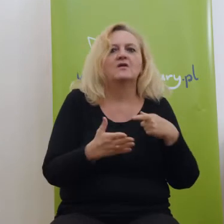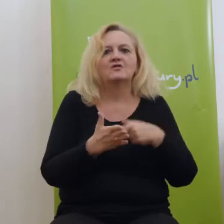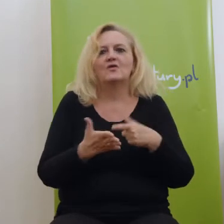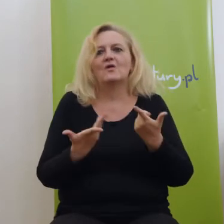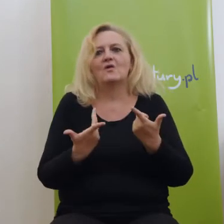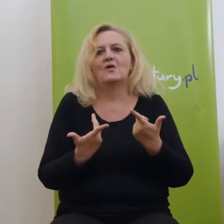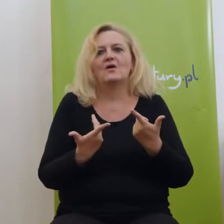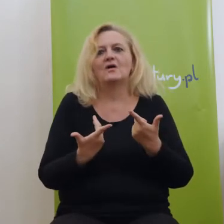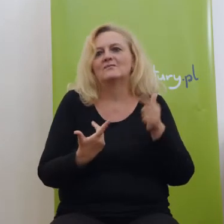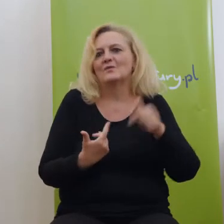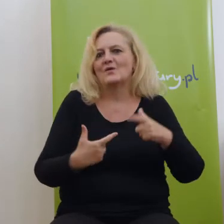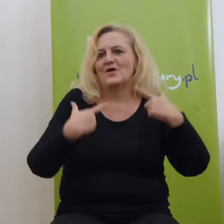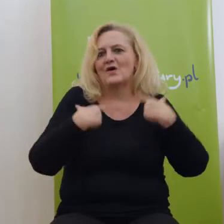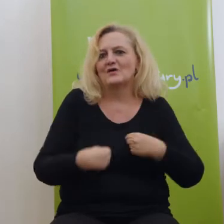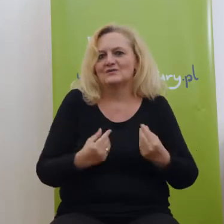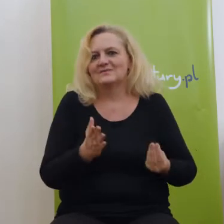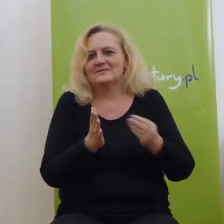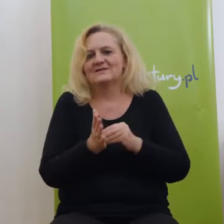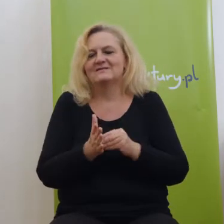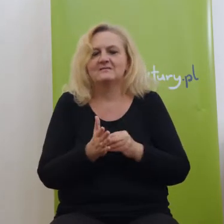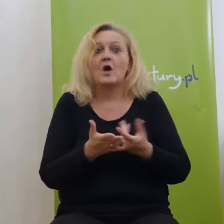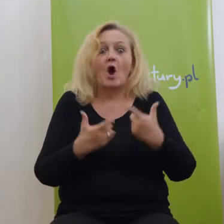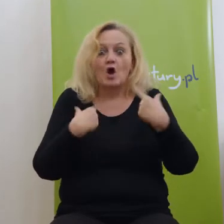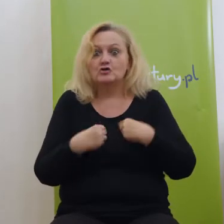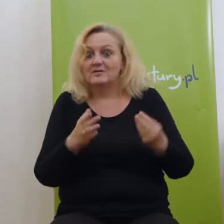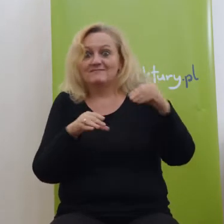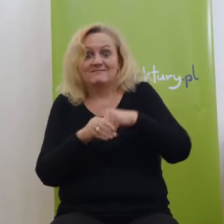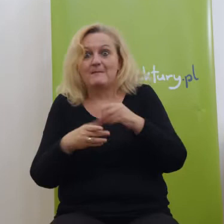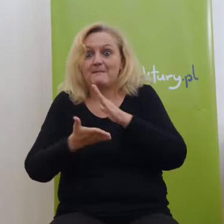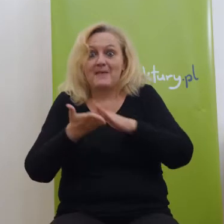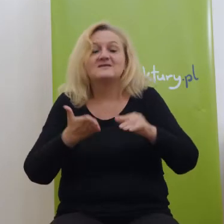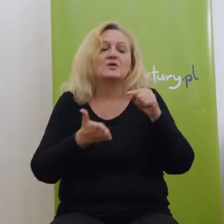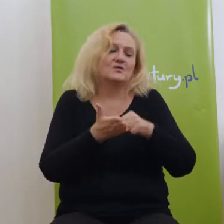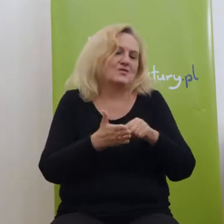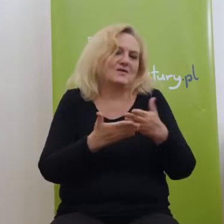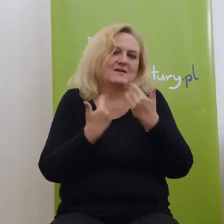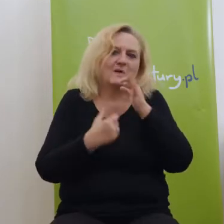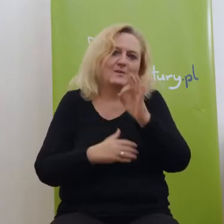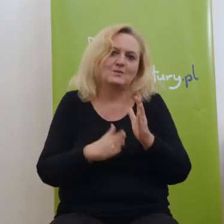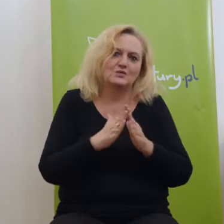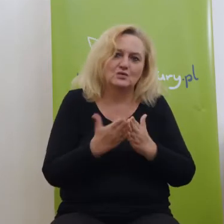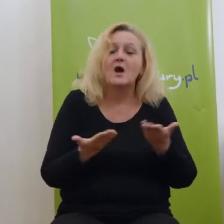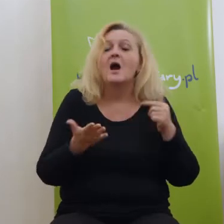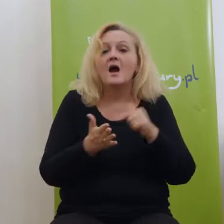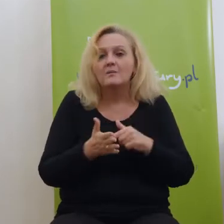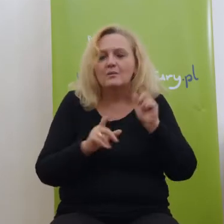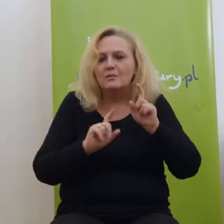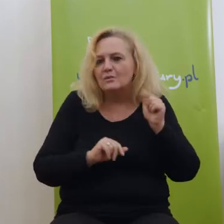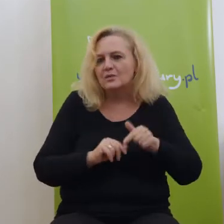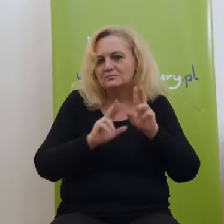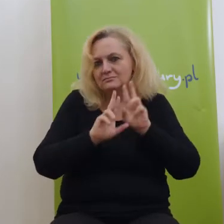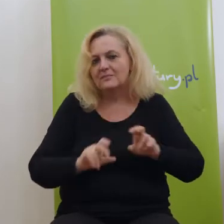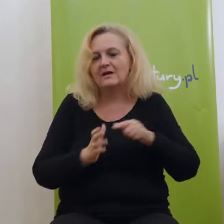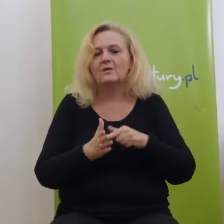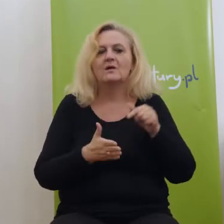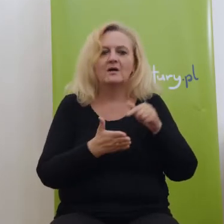osobiste być musi, inaczej po prostu nie jest dobrą literaturą. Musisz to przez siebie przefiltrować. A ta postać Bejatki jest mi